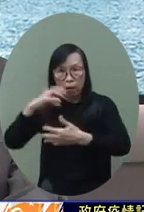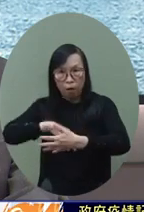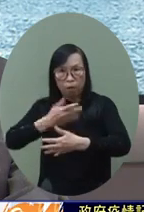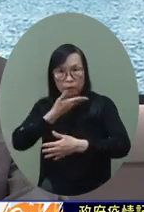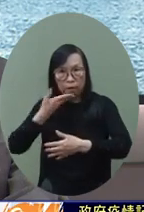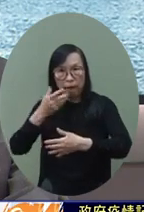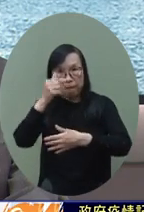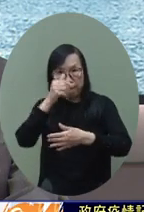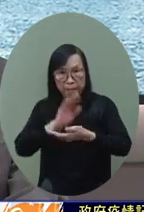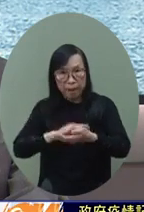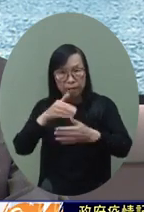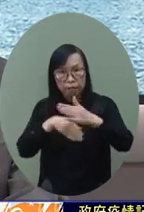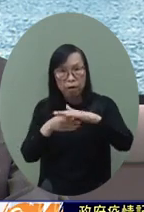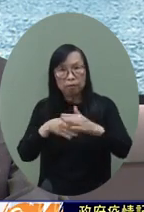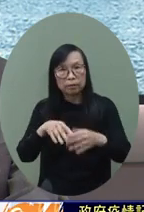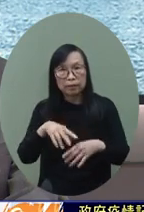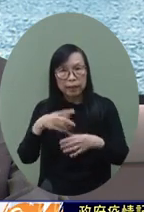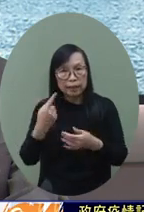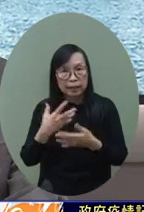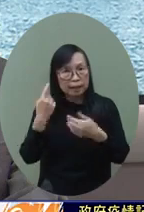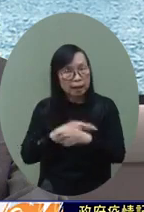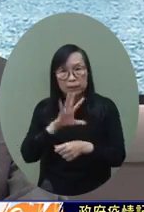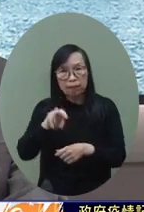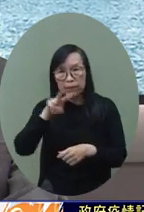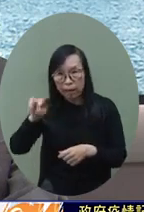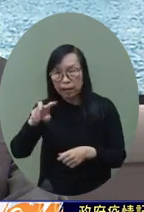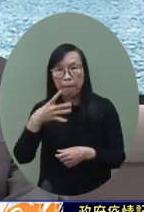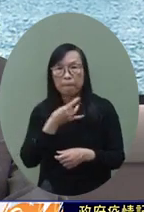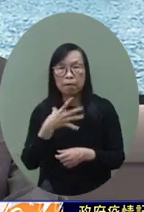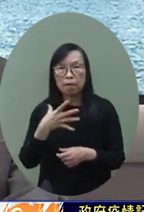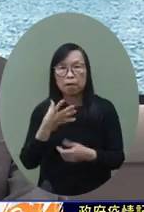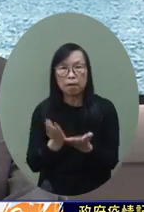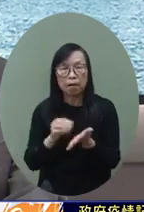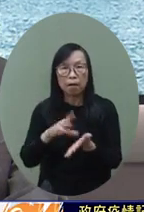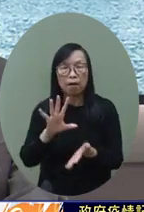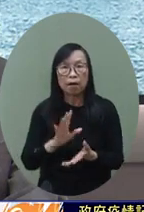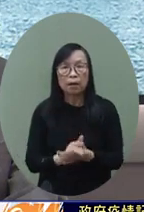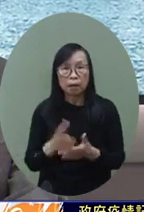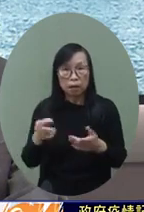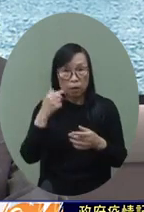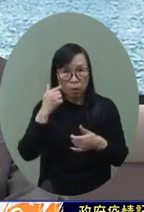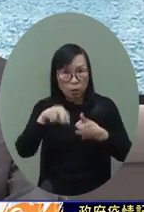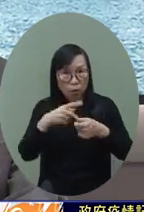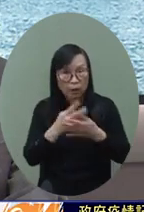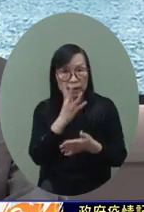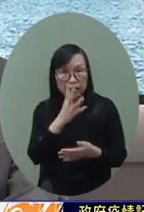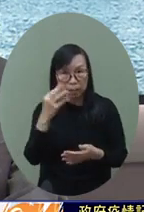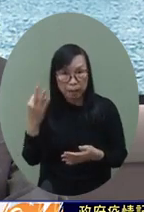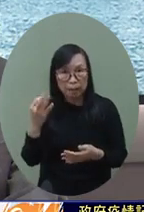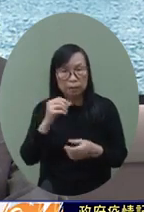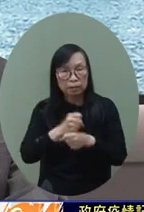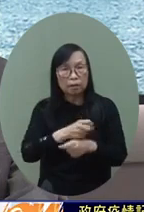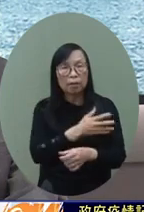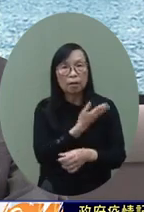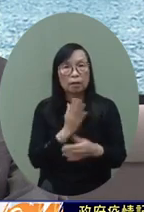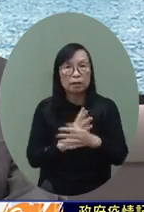病房咧，暫時就再冇發現新增嘅個案。咁需要強制檢測嘅243名職員，就